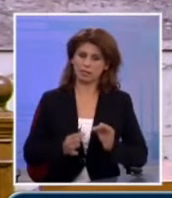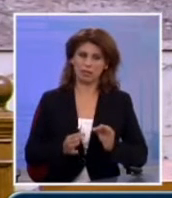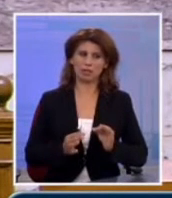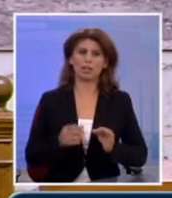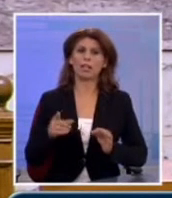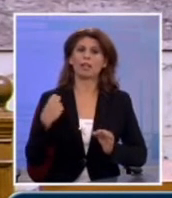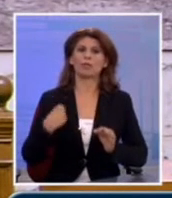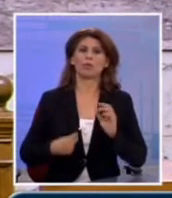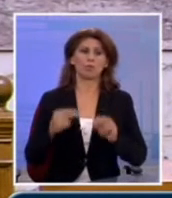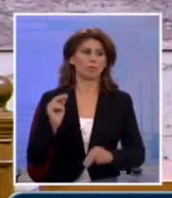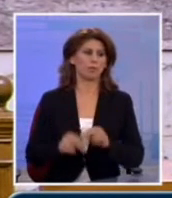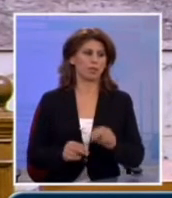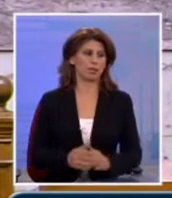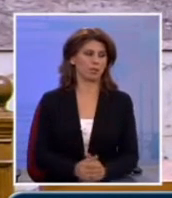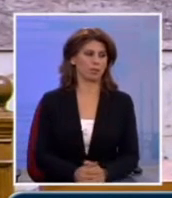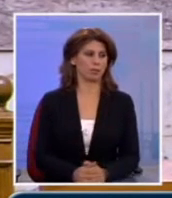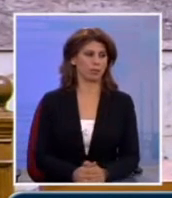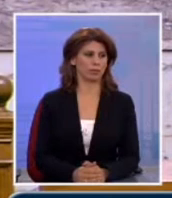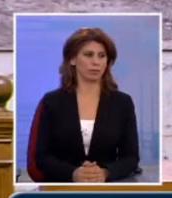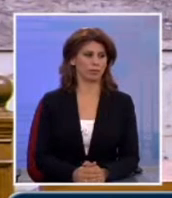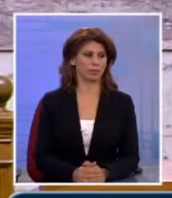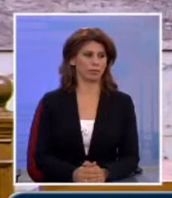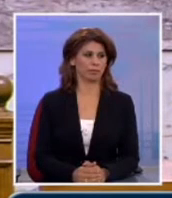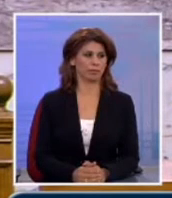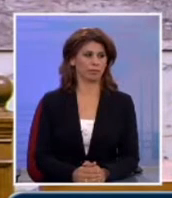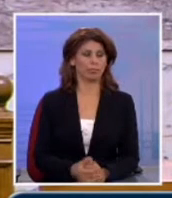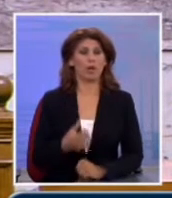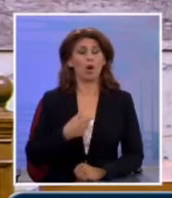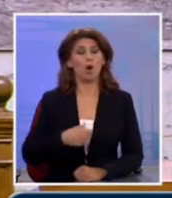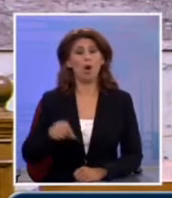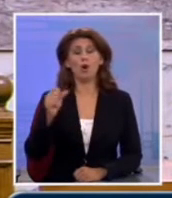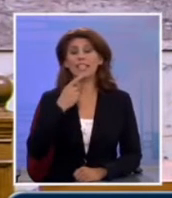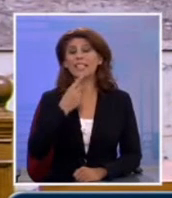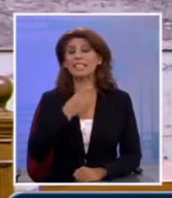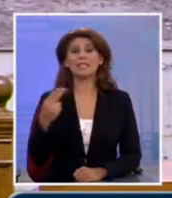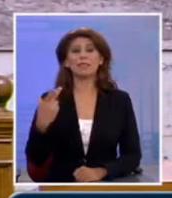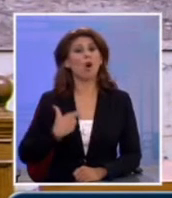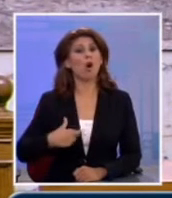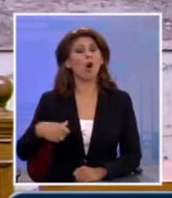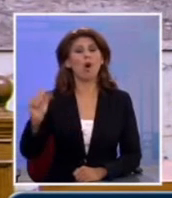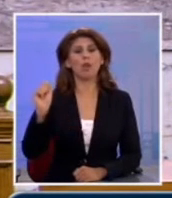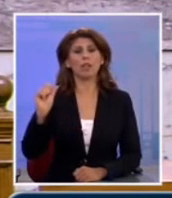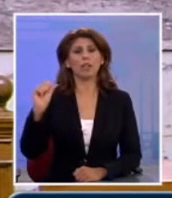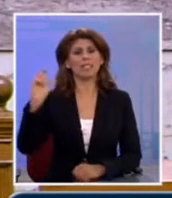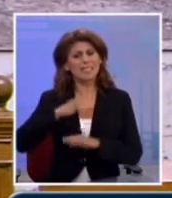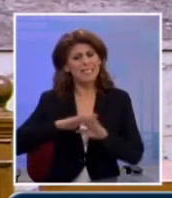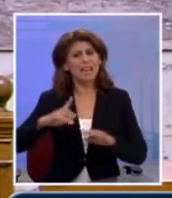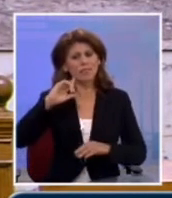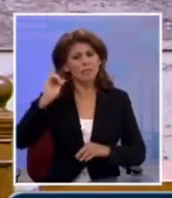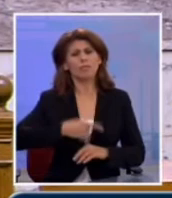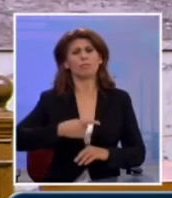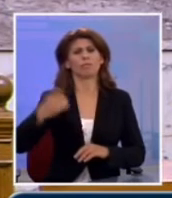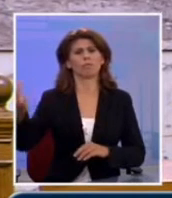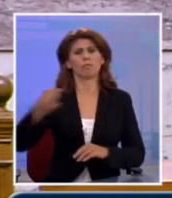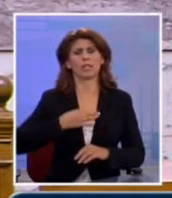του δημοψηφίσματος. Το όχι σημαίνει όχι στο τελεσίγραφο και η πρόταση που κάνει